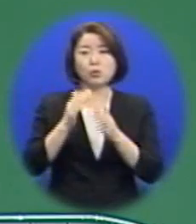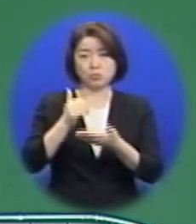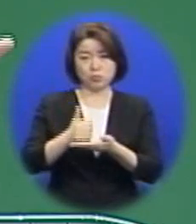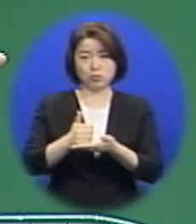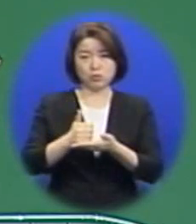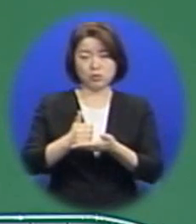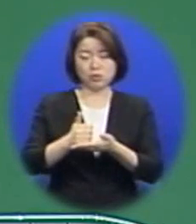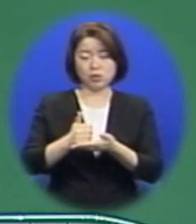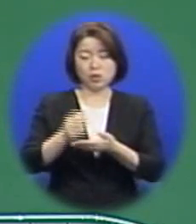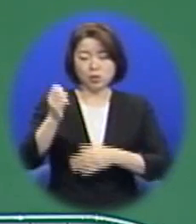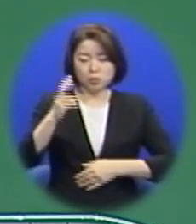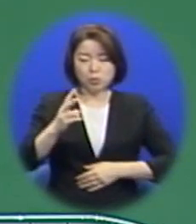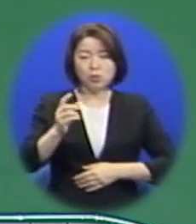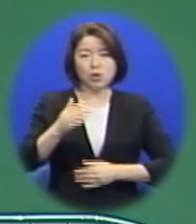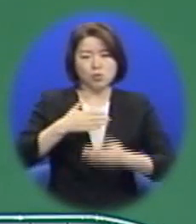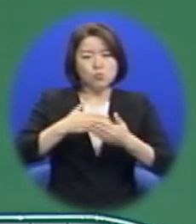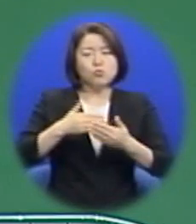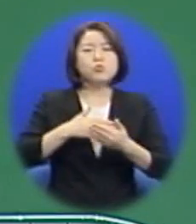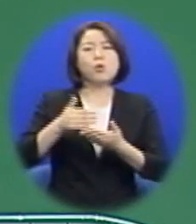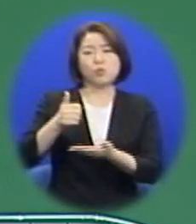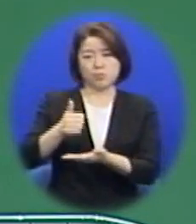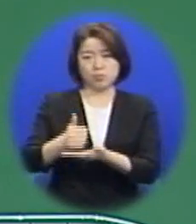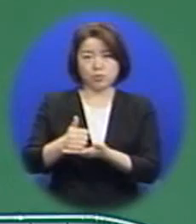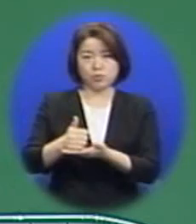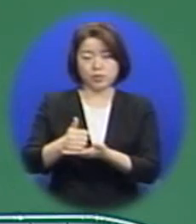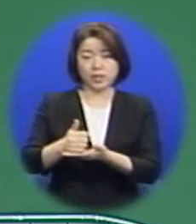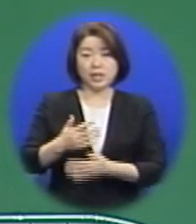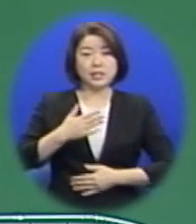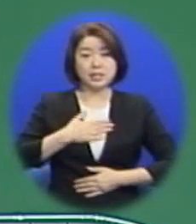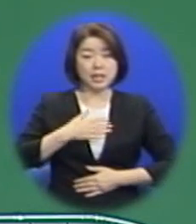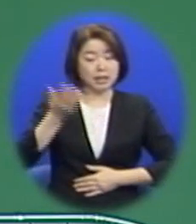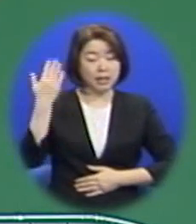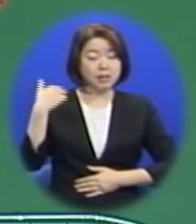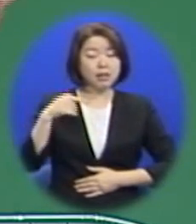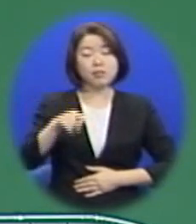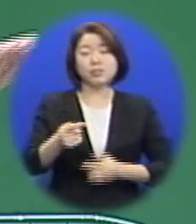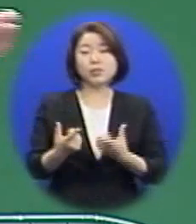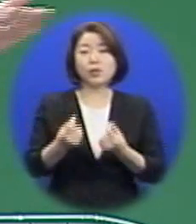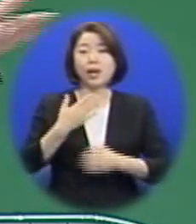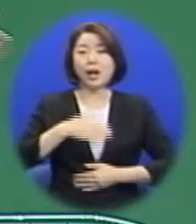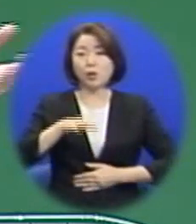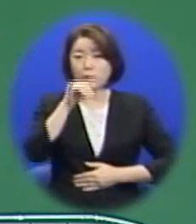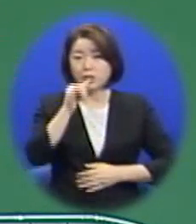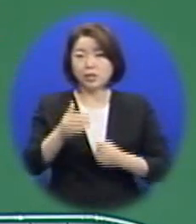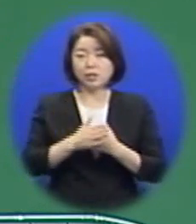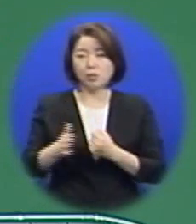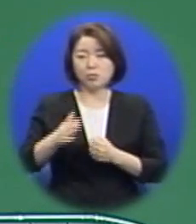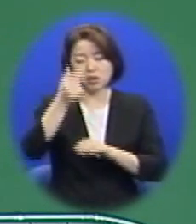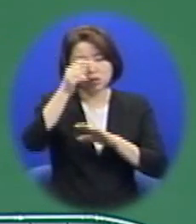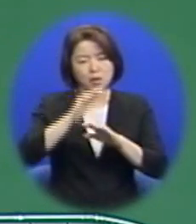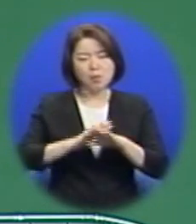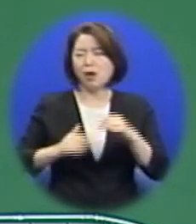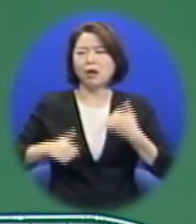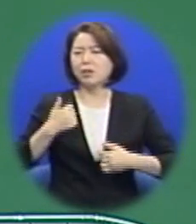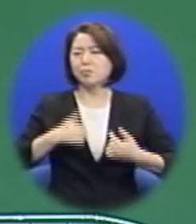심지어는 두렵기도 한 분이었습니다. 제가 하나님을 그렇게 알고 있으니까 예배가 기쁠 수가 없는 거죠.